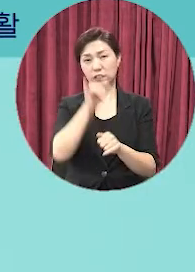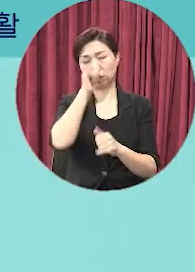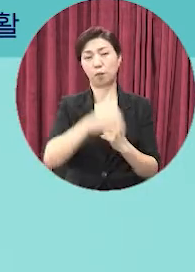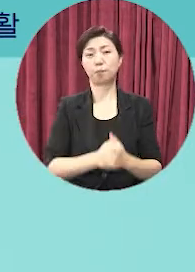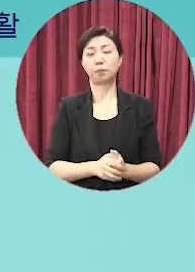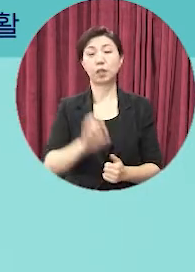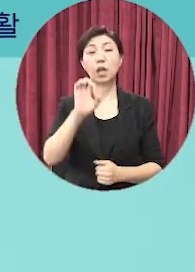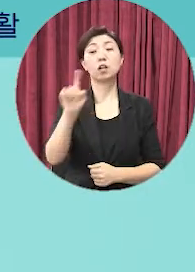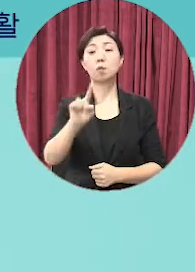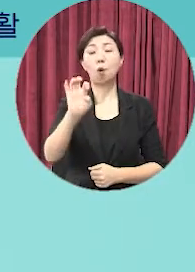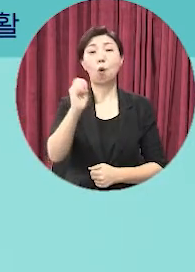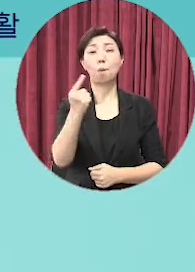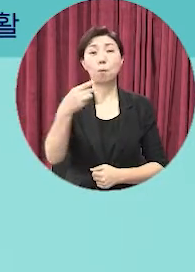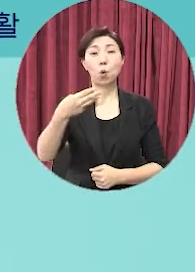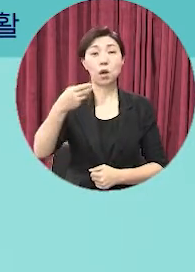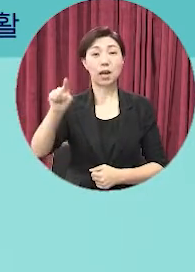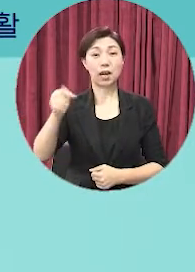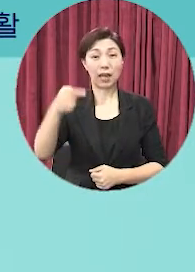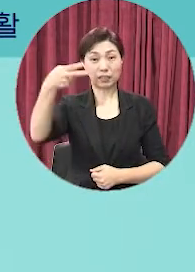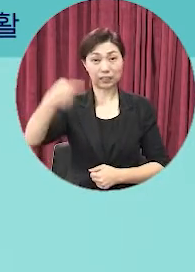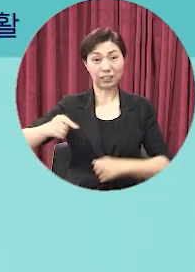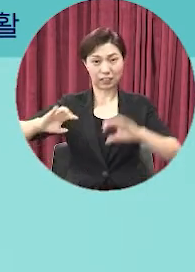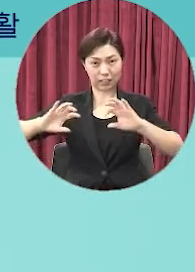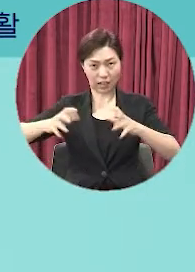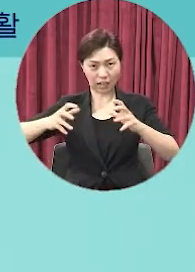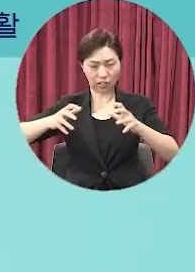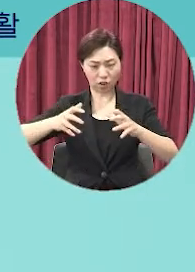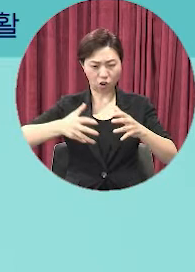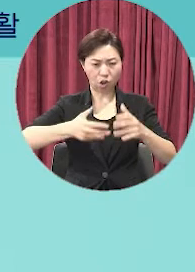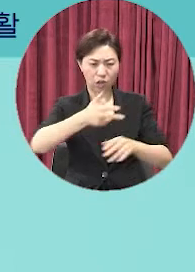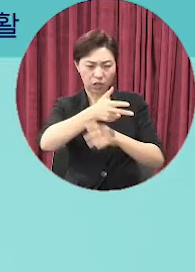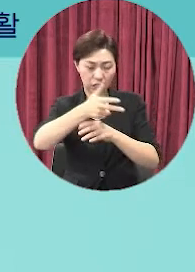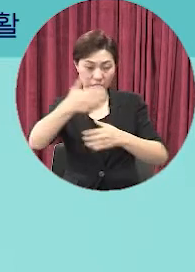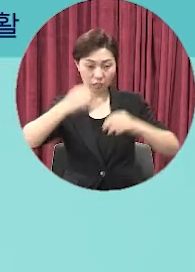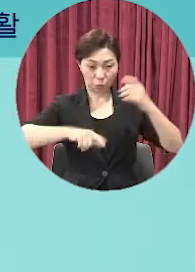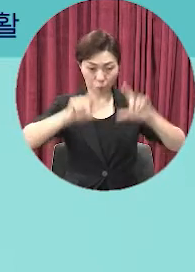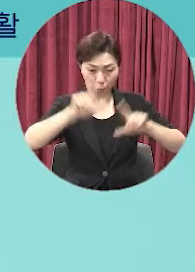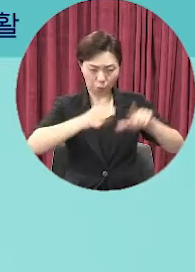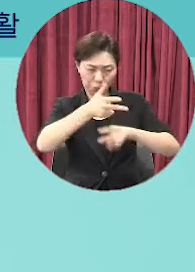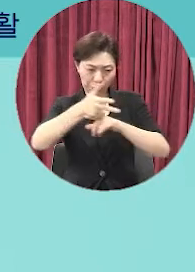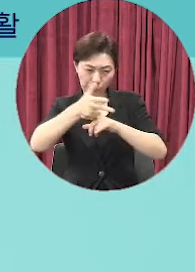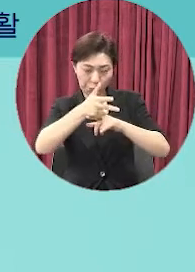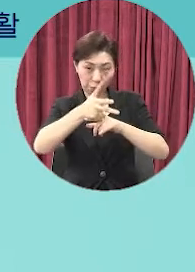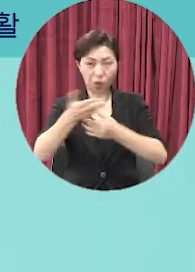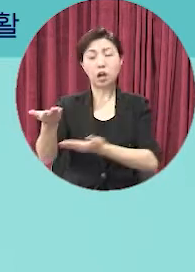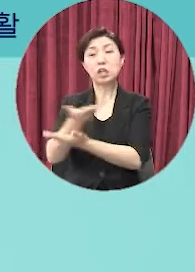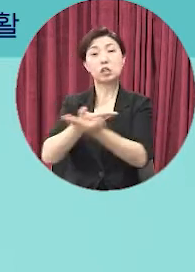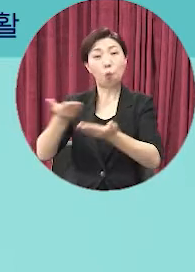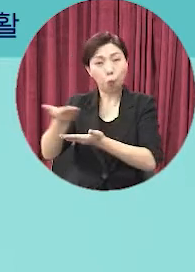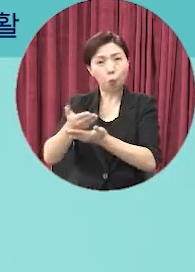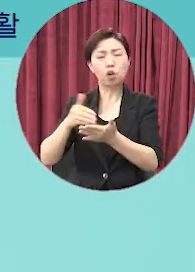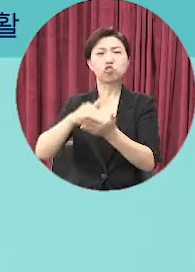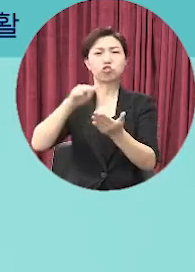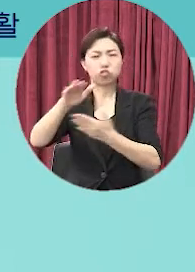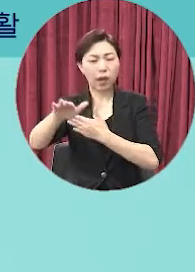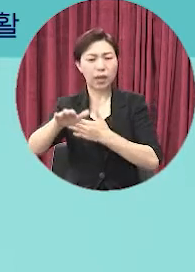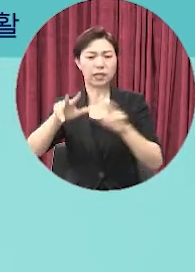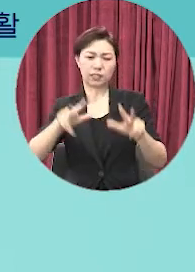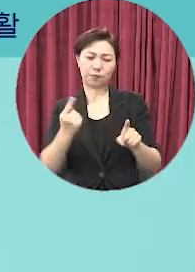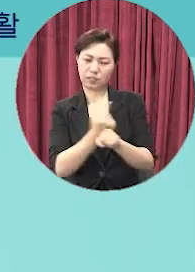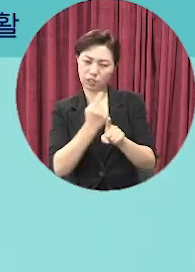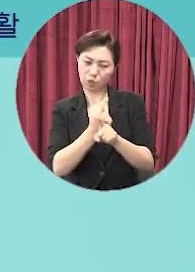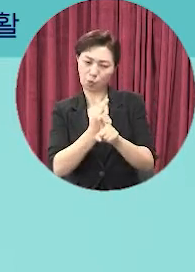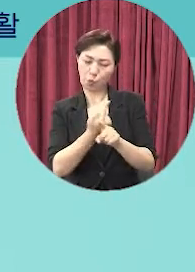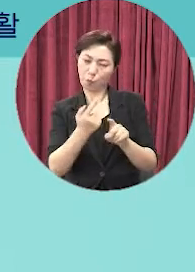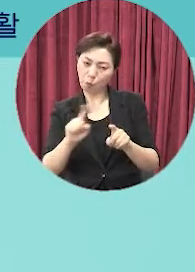통한 신체 기능 모니터라든지 또는 이제 비디오를 공유한다든지 이런 방법을 사용해서 얼마큼 참여했는지